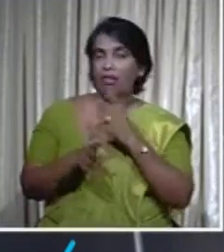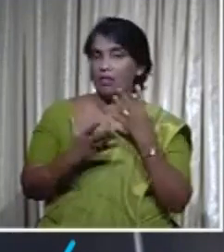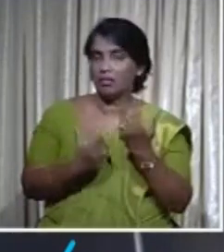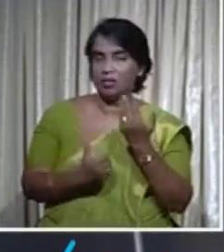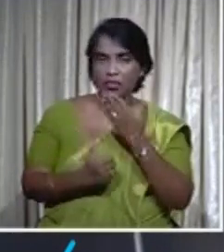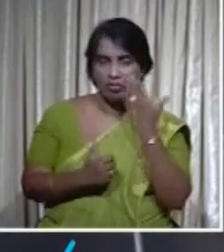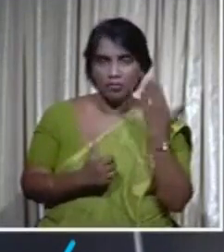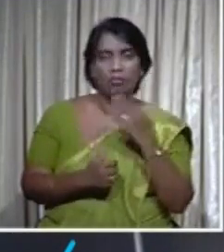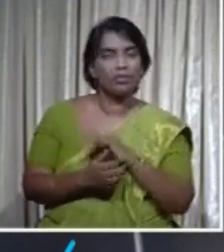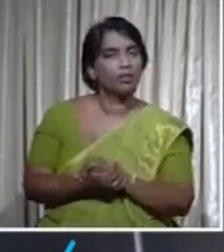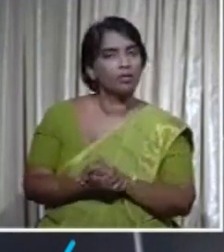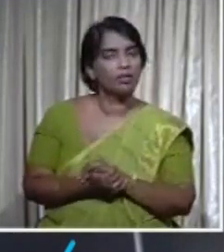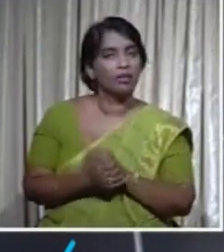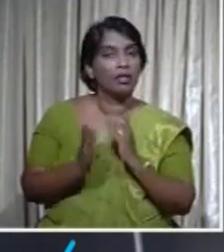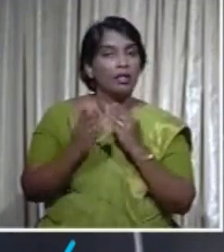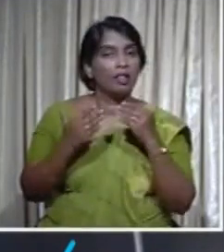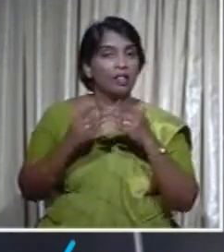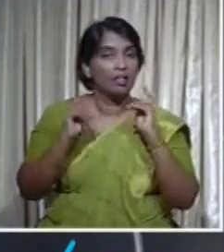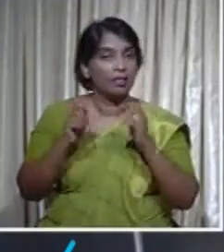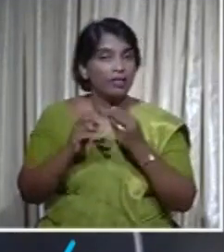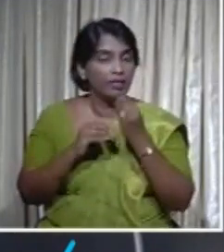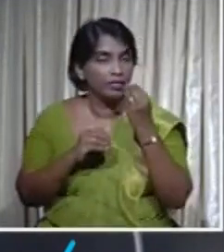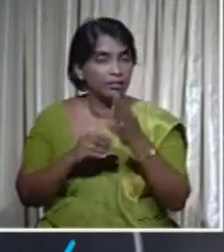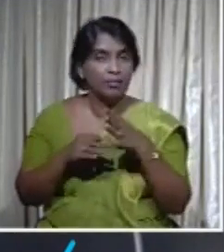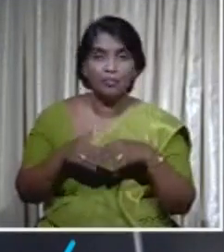இருந்தாலும் இந்த கால்நடைகளை அவர்கள்